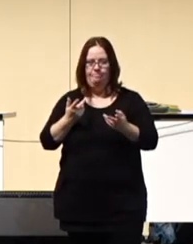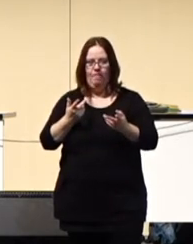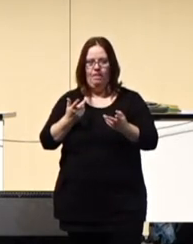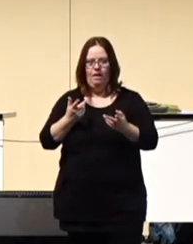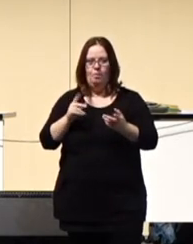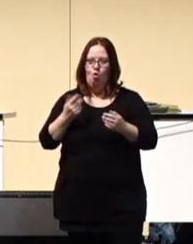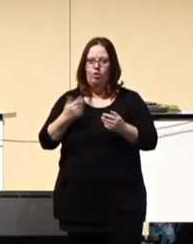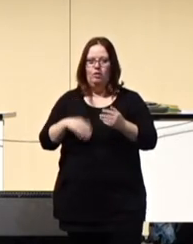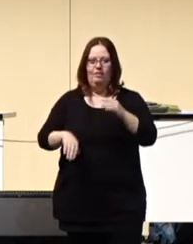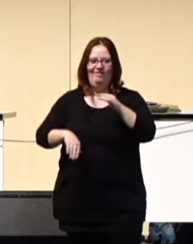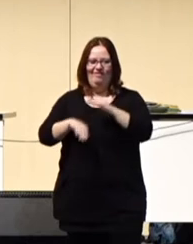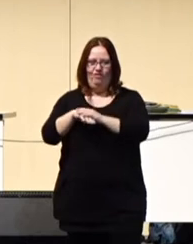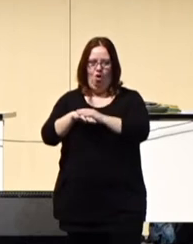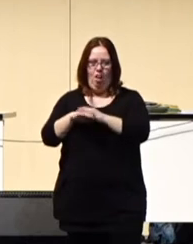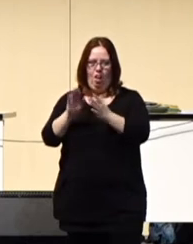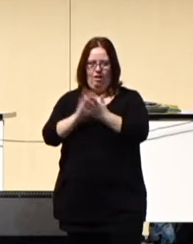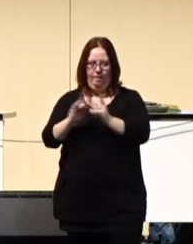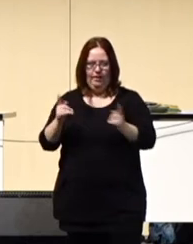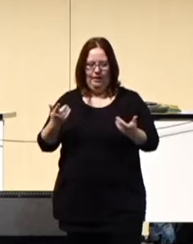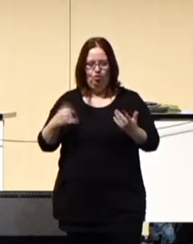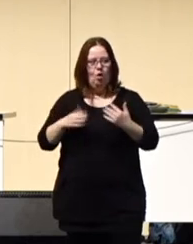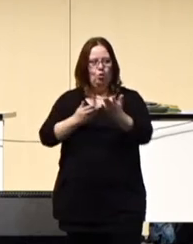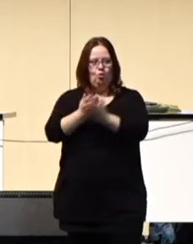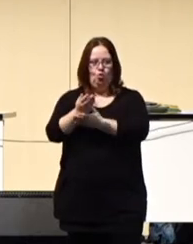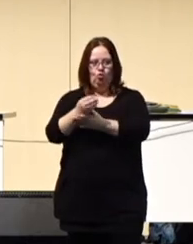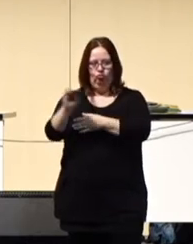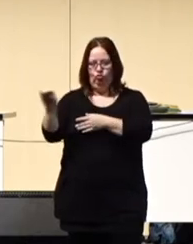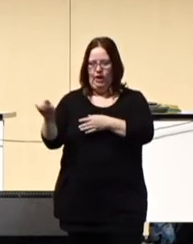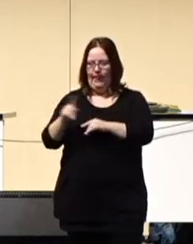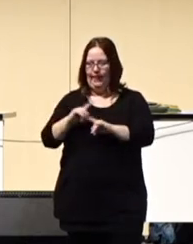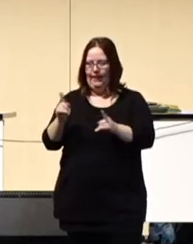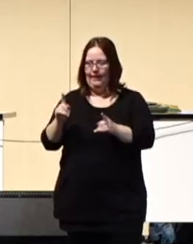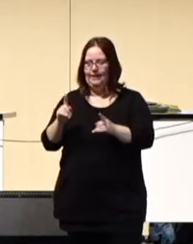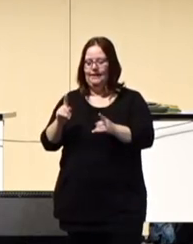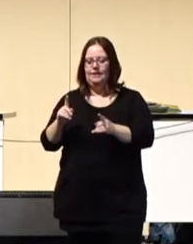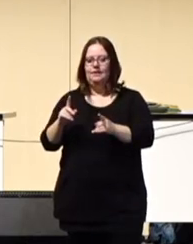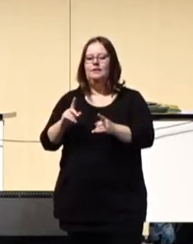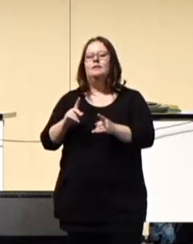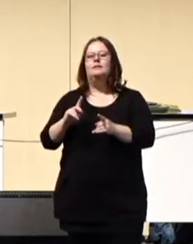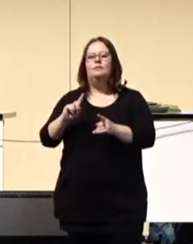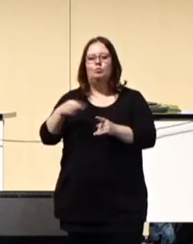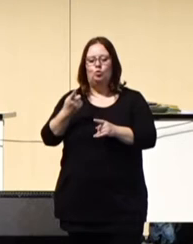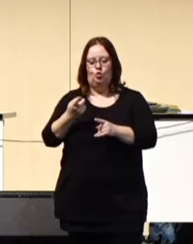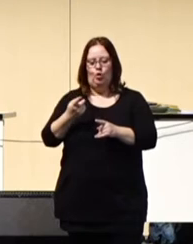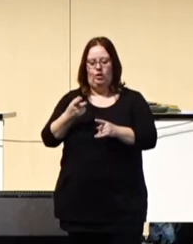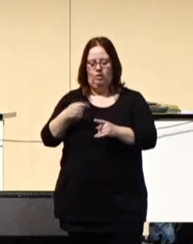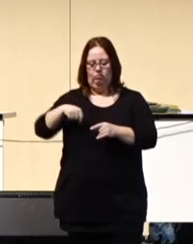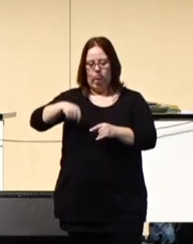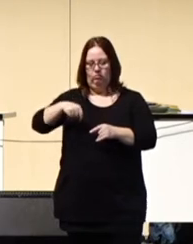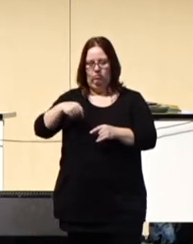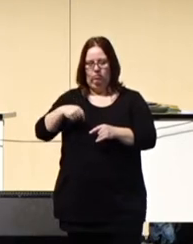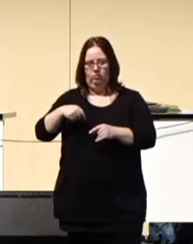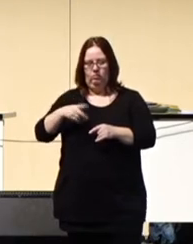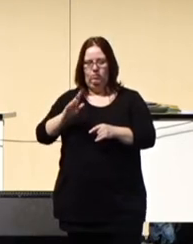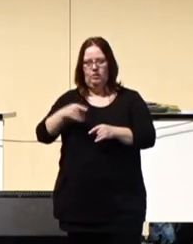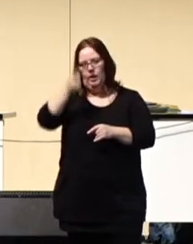einem vollständigen Maße auch stattgefunden. Nach Feststellung der vor Ort anwesenden Bediensteten